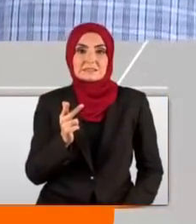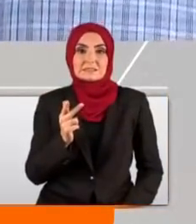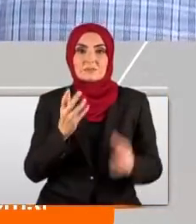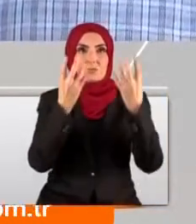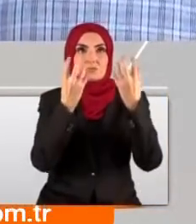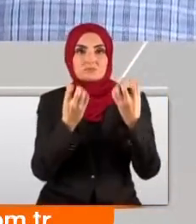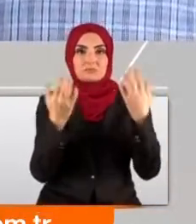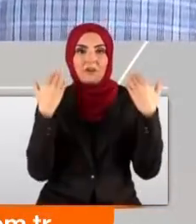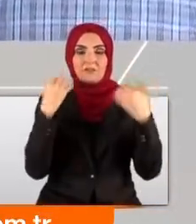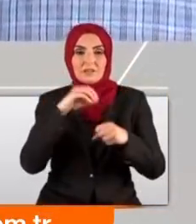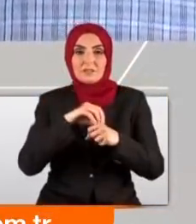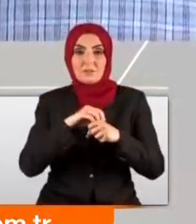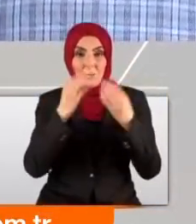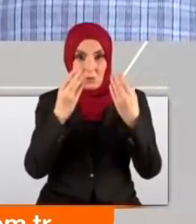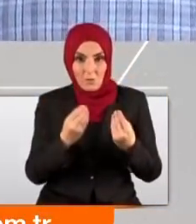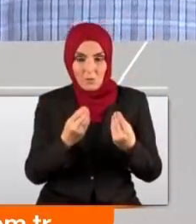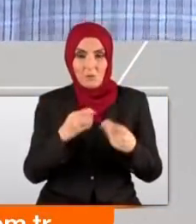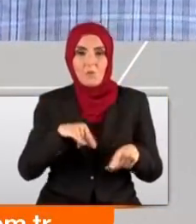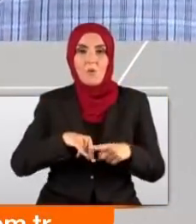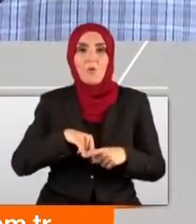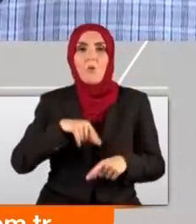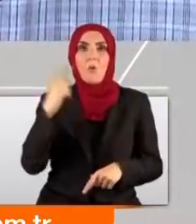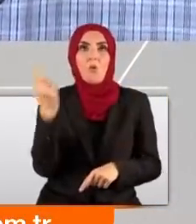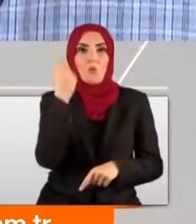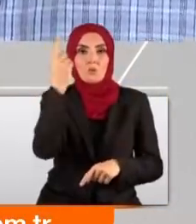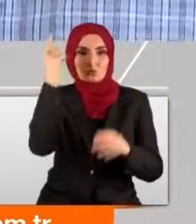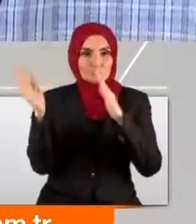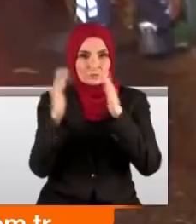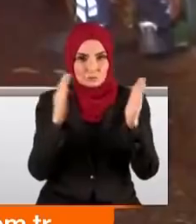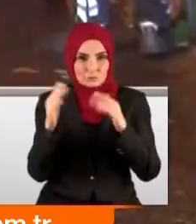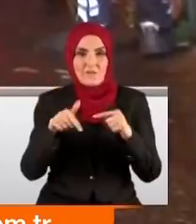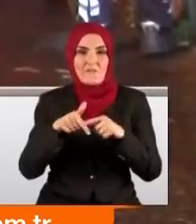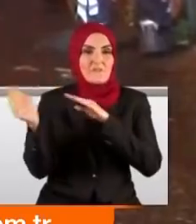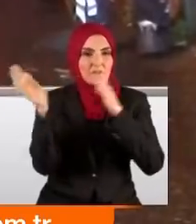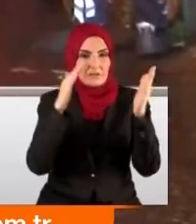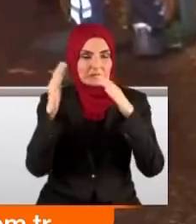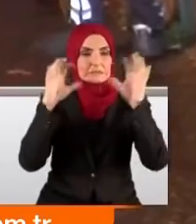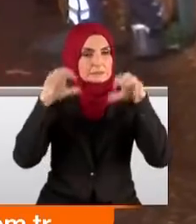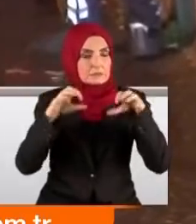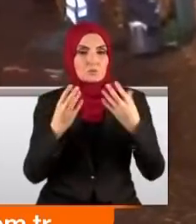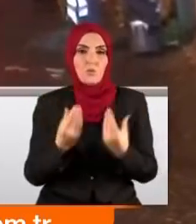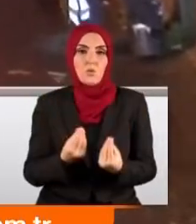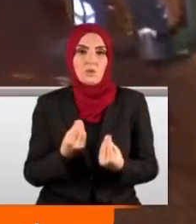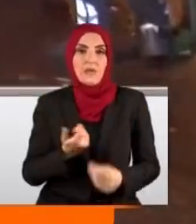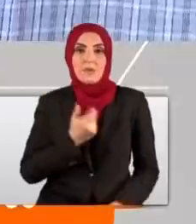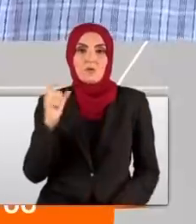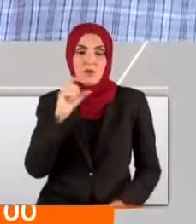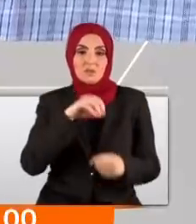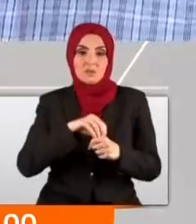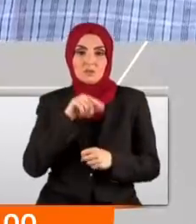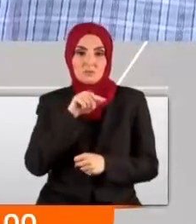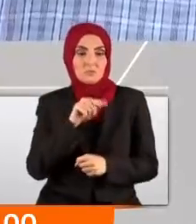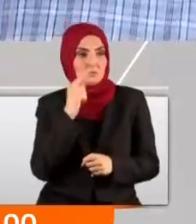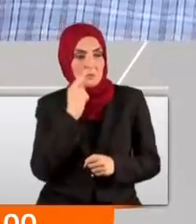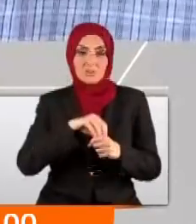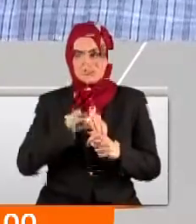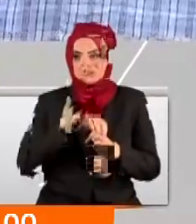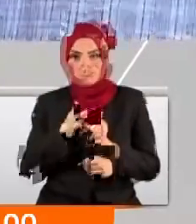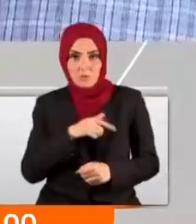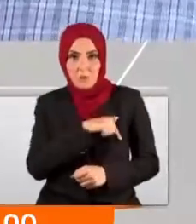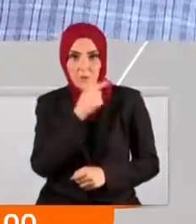tür hortumlar, fırtına, yağış görülebilir. Peki Eylül'de bu durum ne kadar normal? Bu sistem